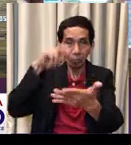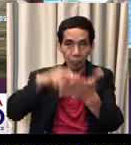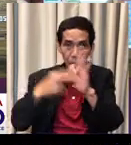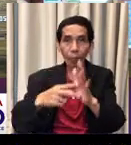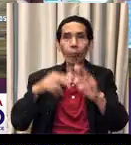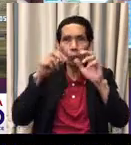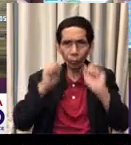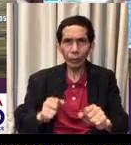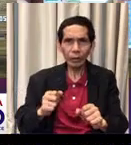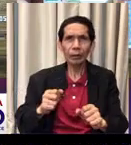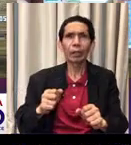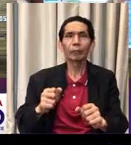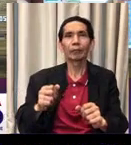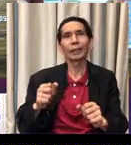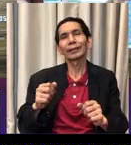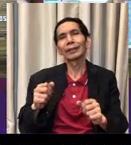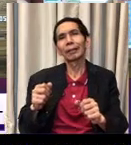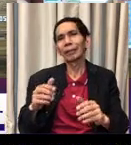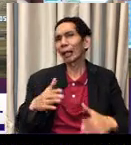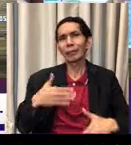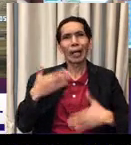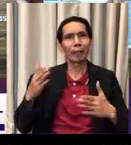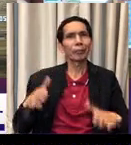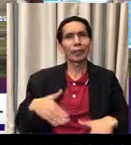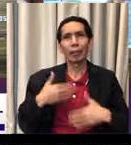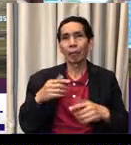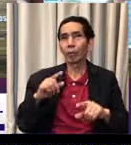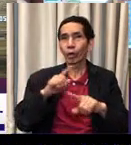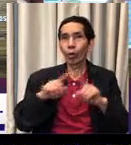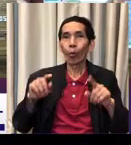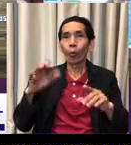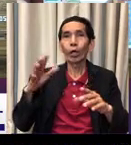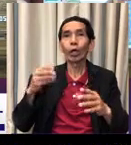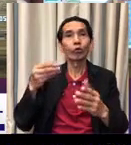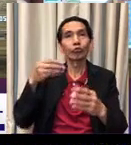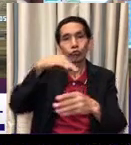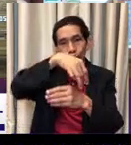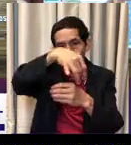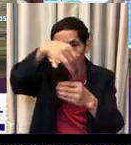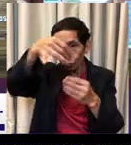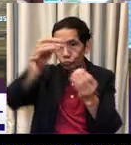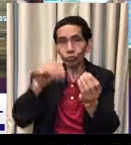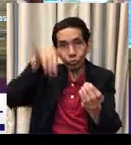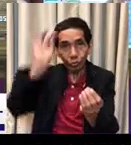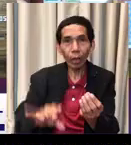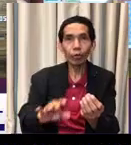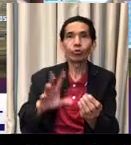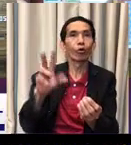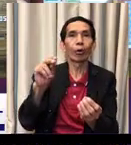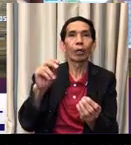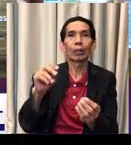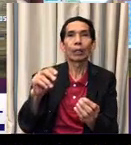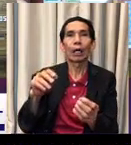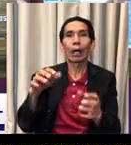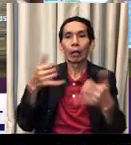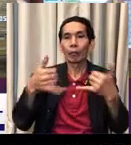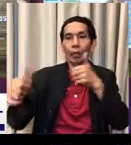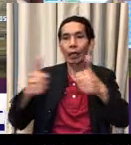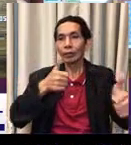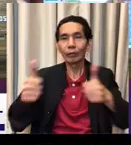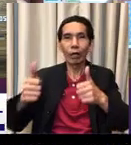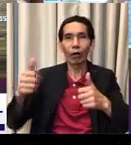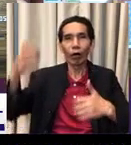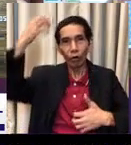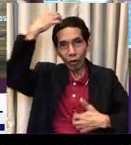pwede pa rin kayo maglibangan. Basta walang sugal. Ha? Eh, paano kung naglalaro kami ng